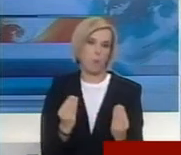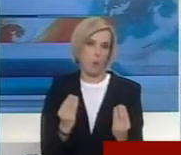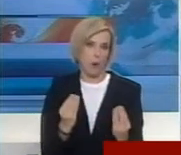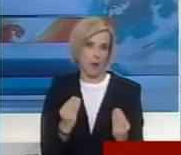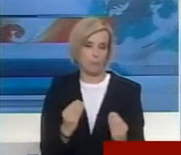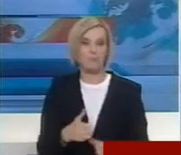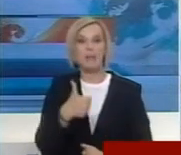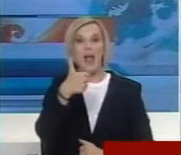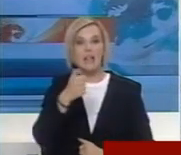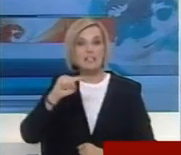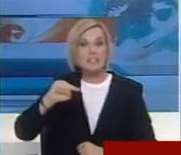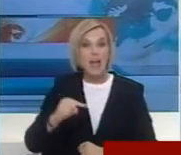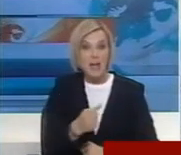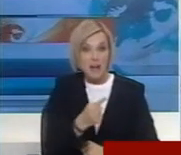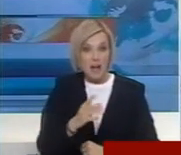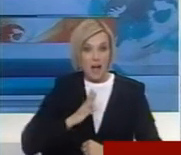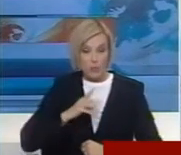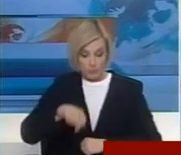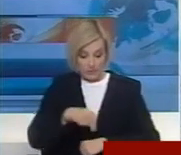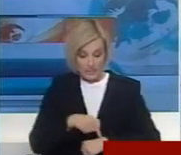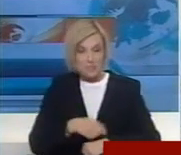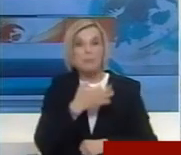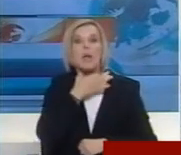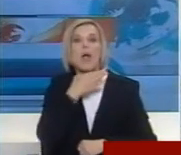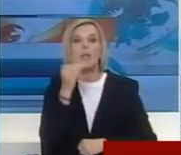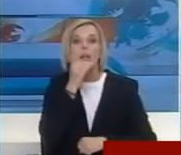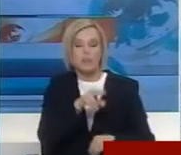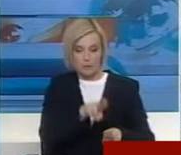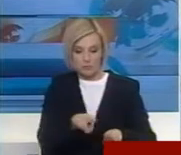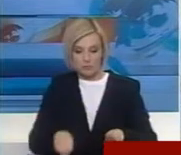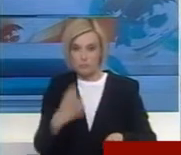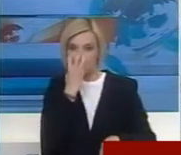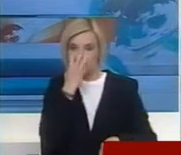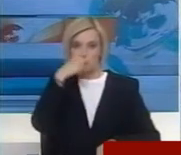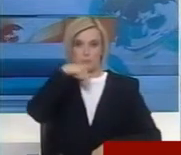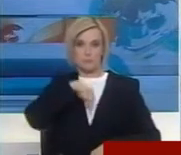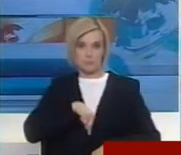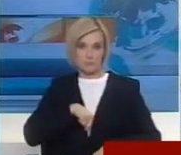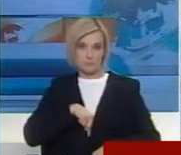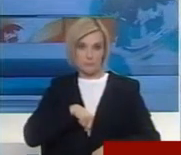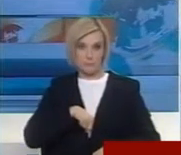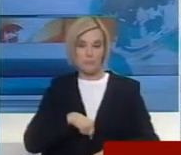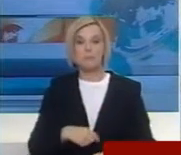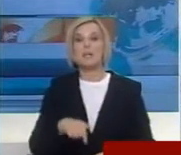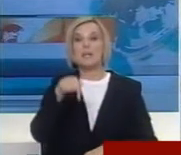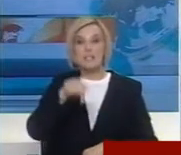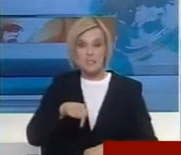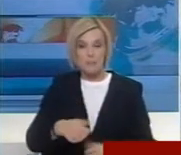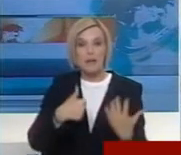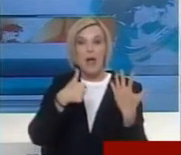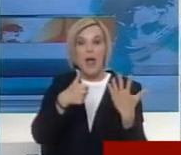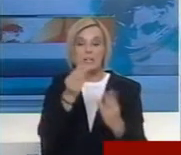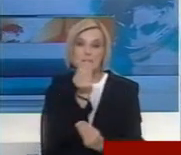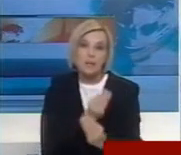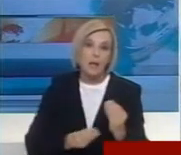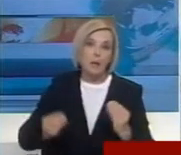69 συμπολίτες μας νοσηλεύονται σε ΜΕΘ διασωληνωμένοι. Τέλος, κατεγράφησαν 6 επιπλέον θάνατοι σχετιζόμενοι με το νέο ιό.